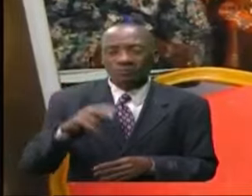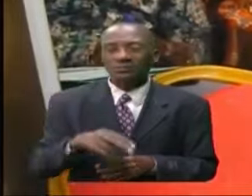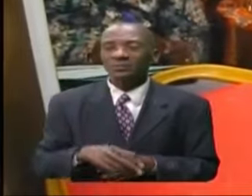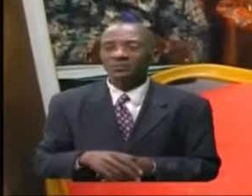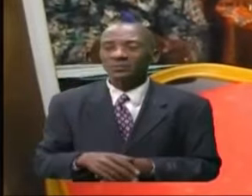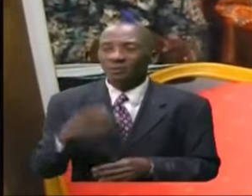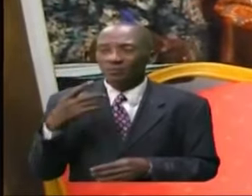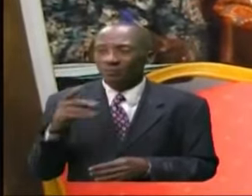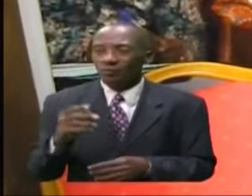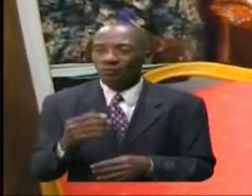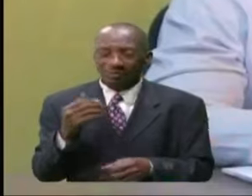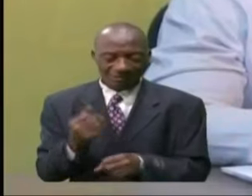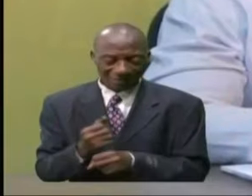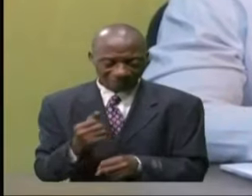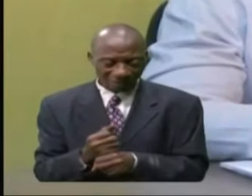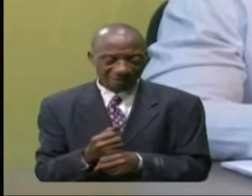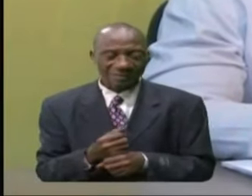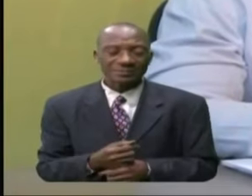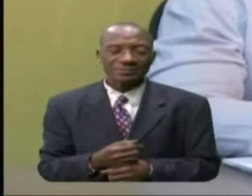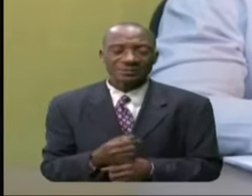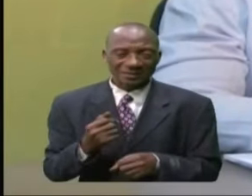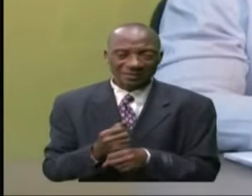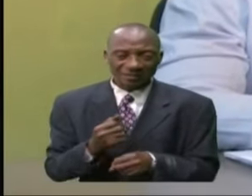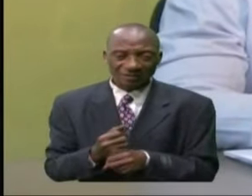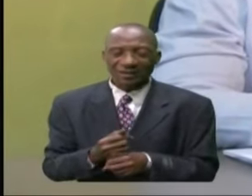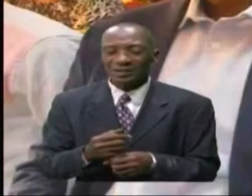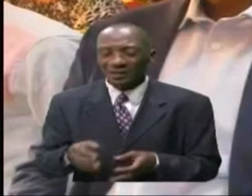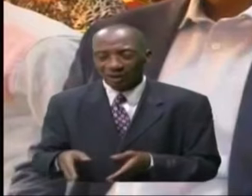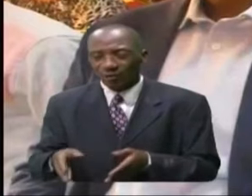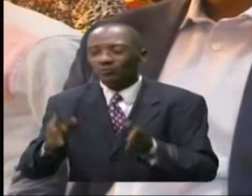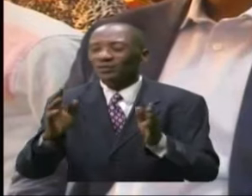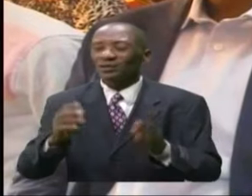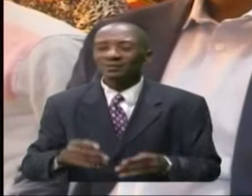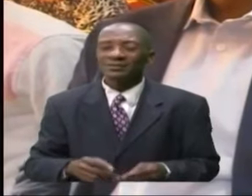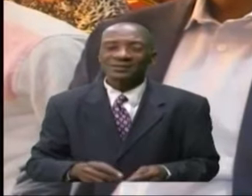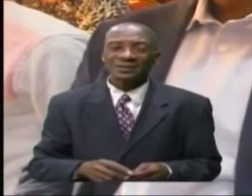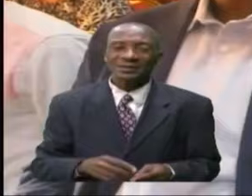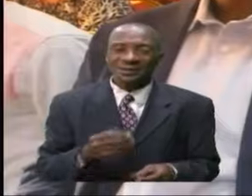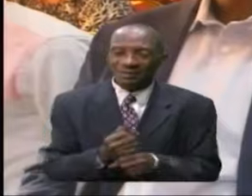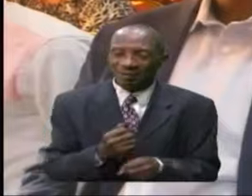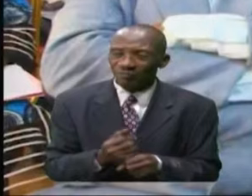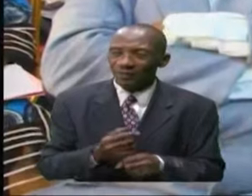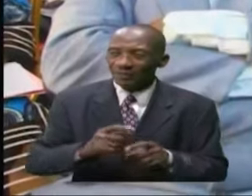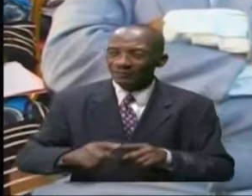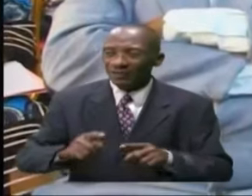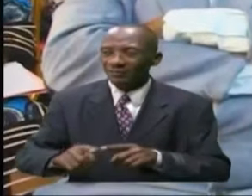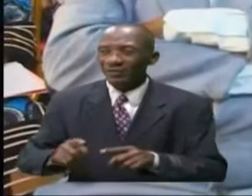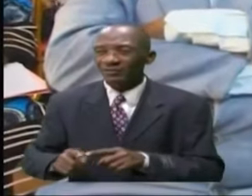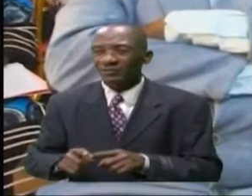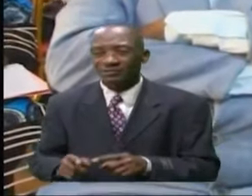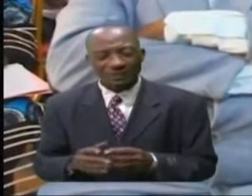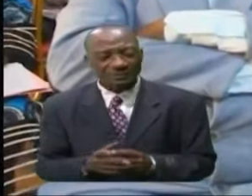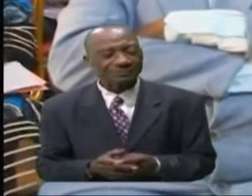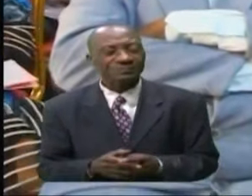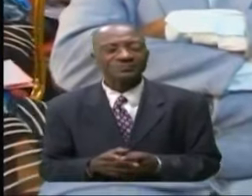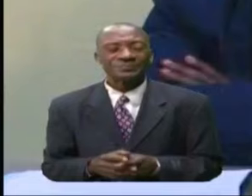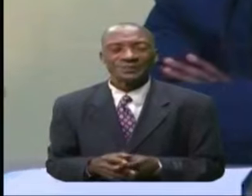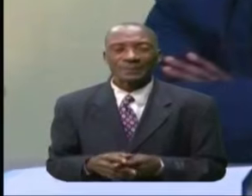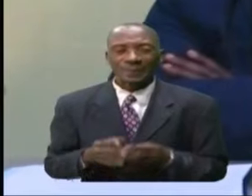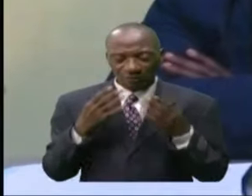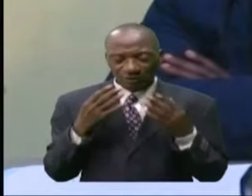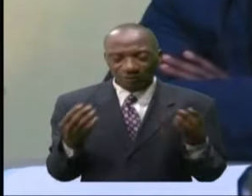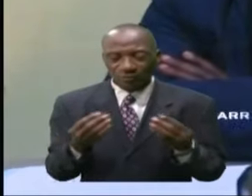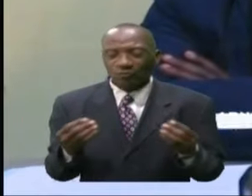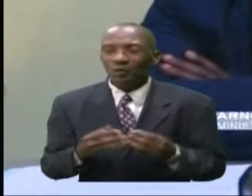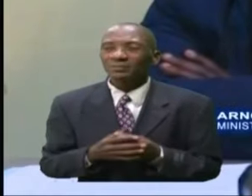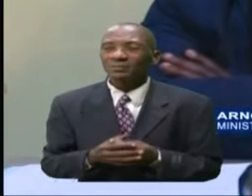agroforestières et forestières pour une gestion durable des paysages, de l'énergie et de la cuisson efficace.